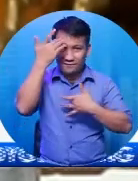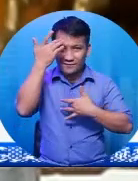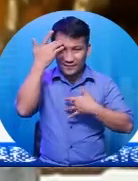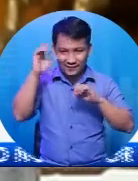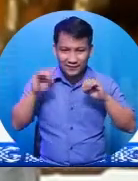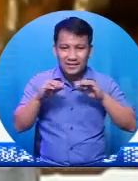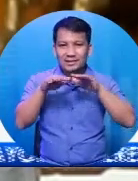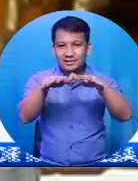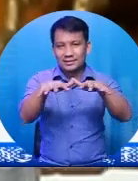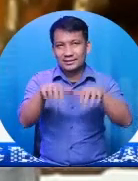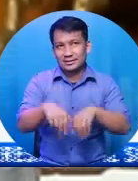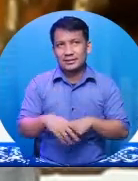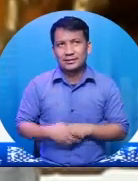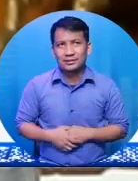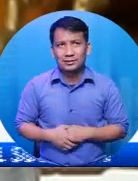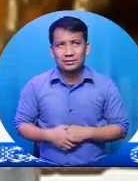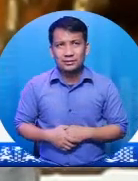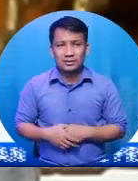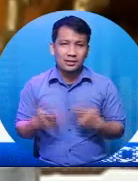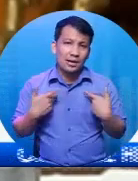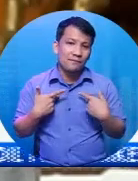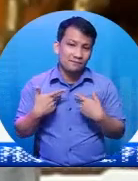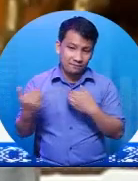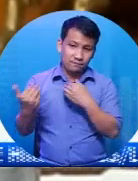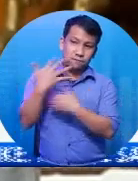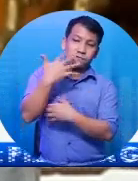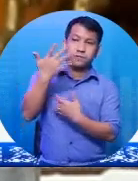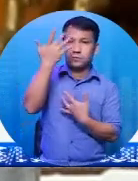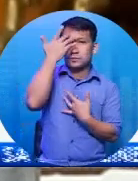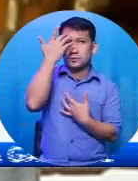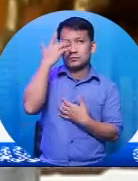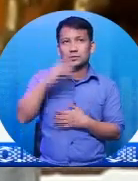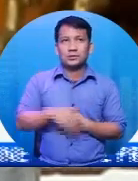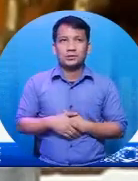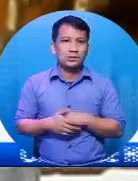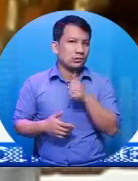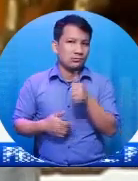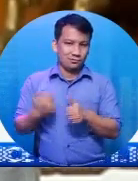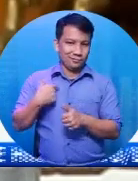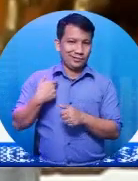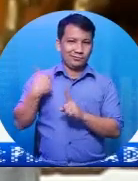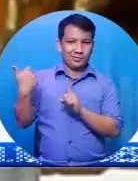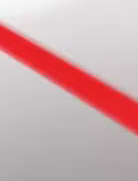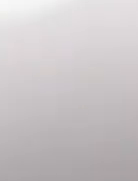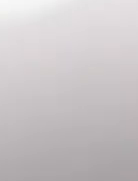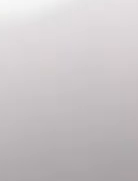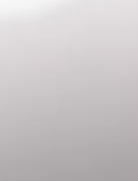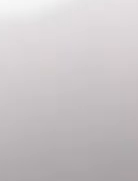outside at nagkasakit, huwag ninyo kaming sisihin.